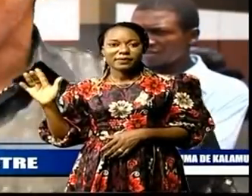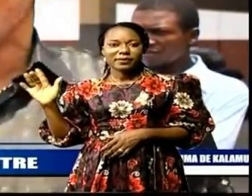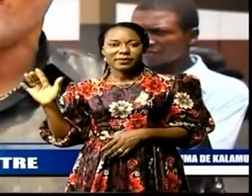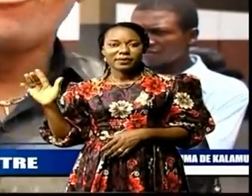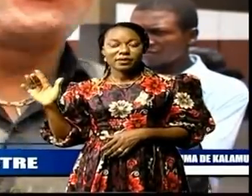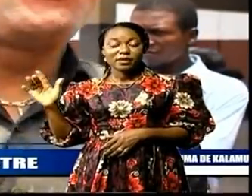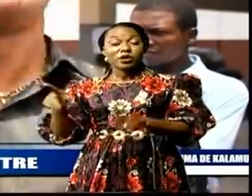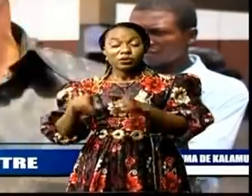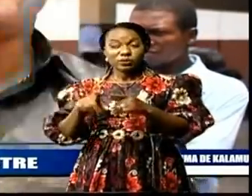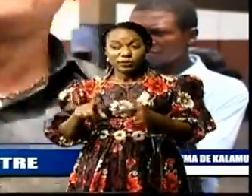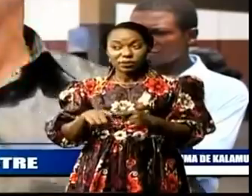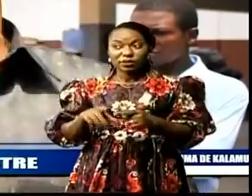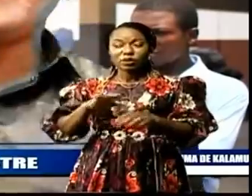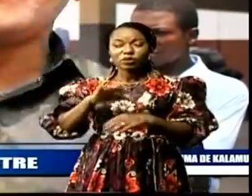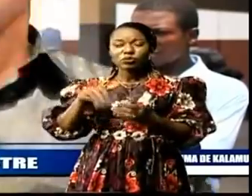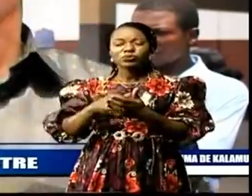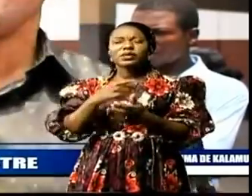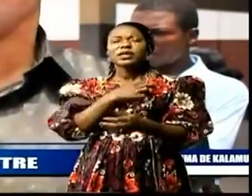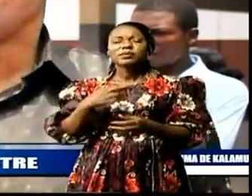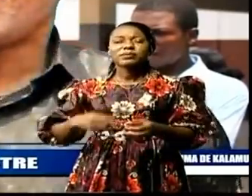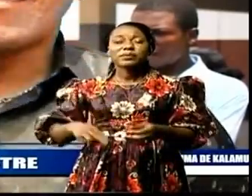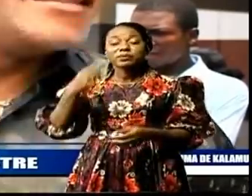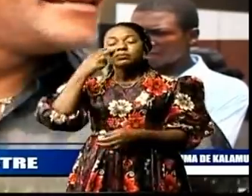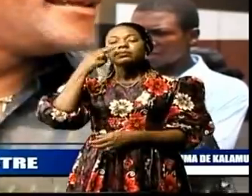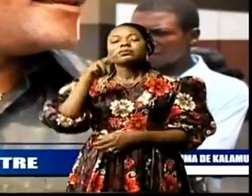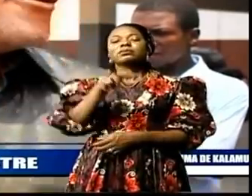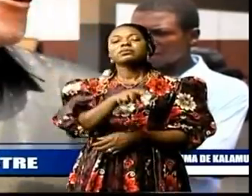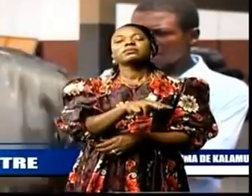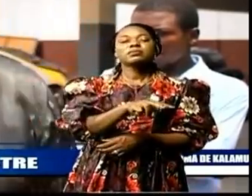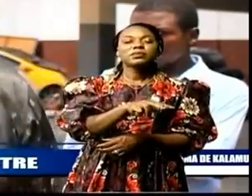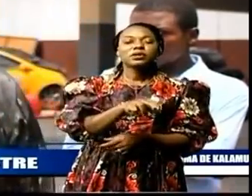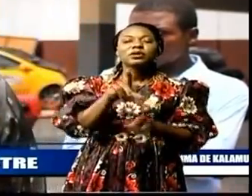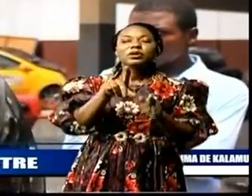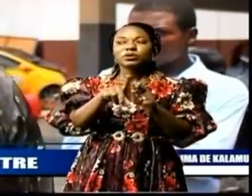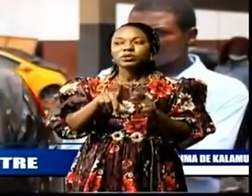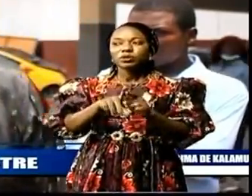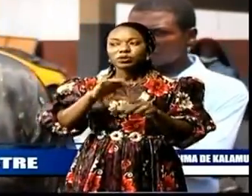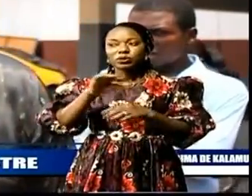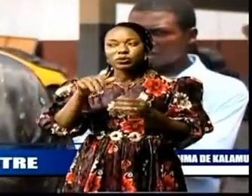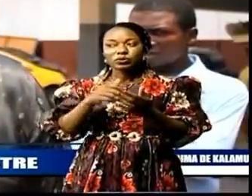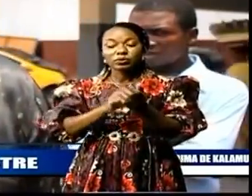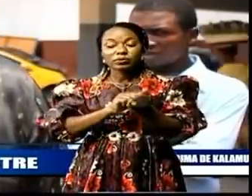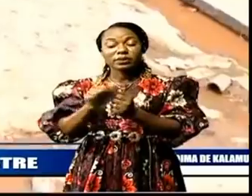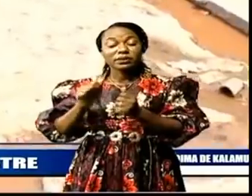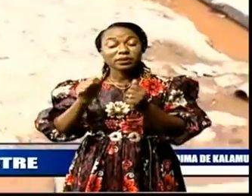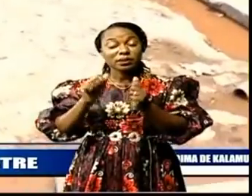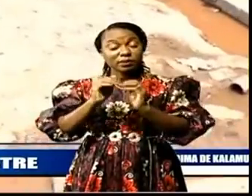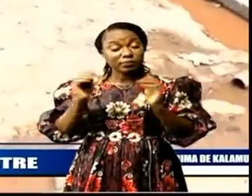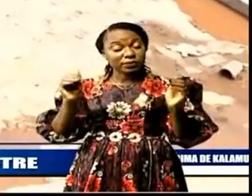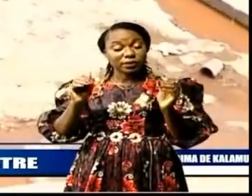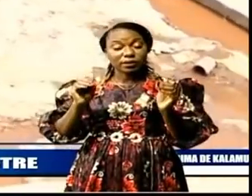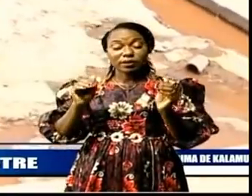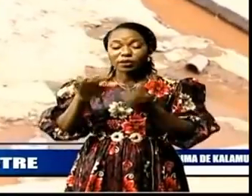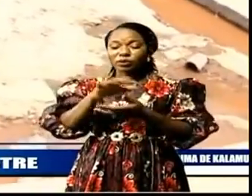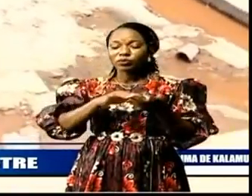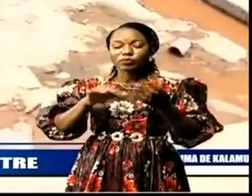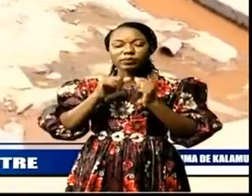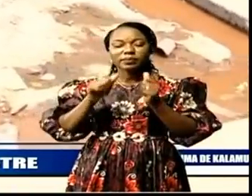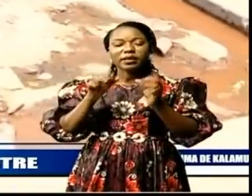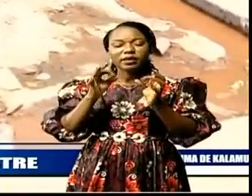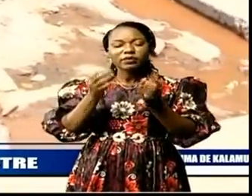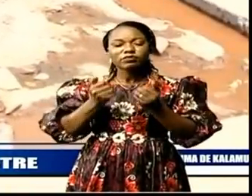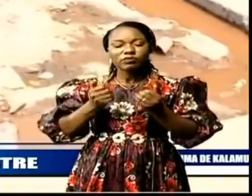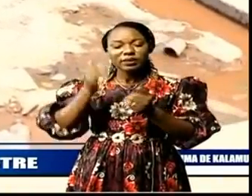faut pas, donc toute la République est alertée. Donc, tout s'est passé dans les calmes, il n'y a rien. La population a voulu seulement